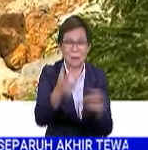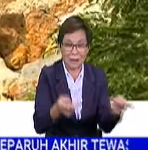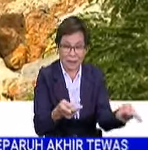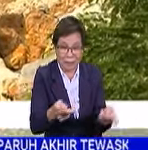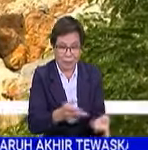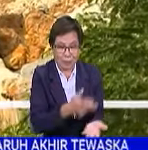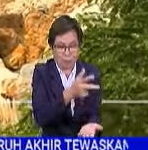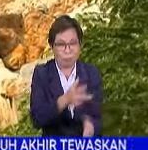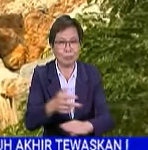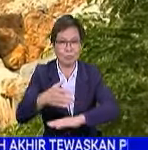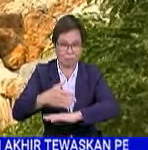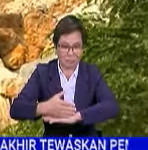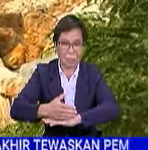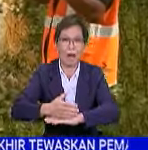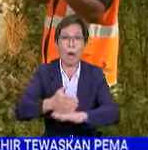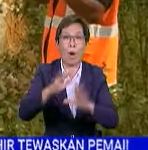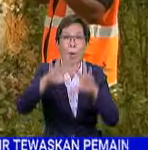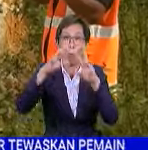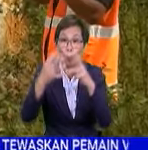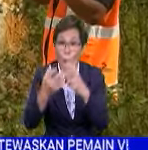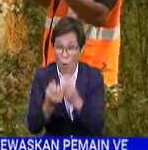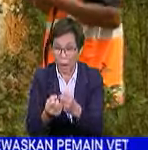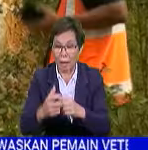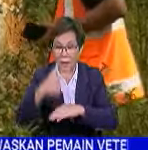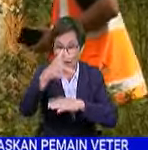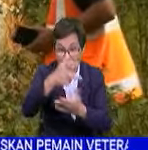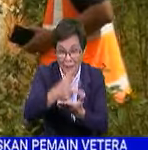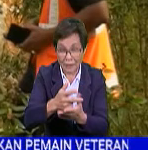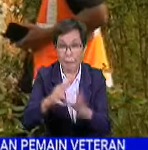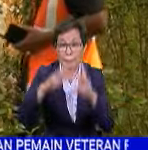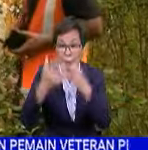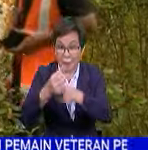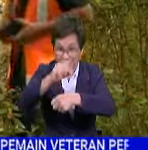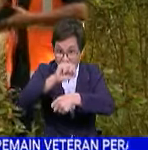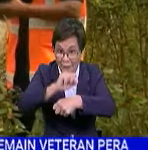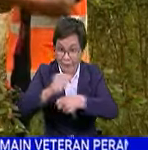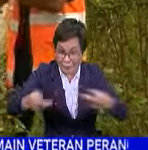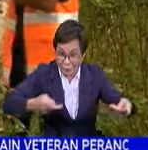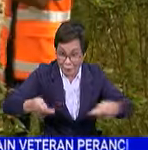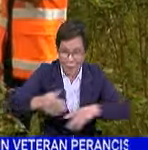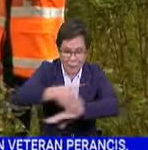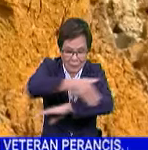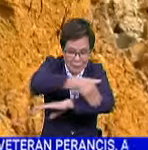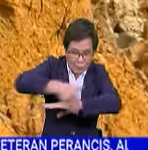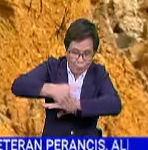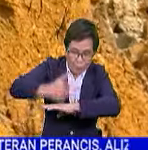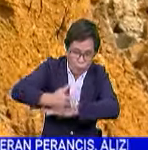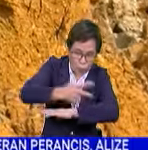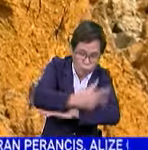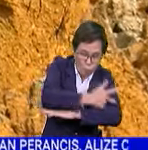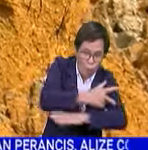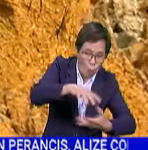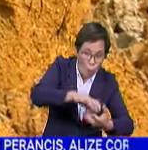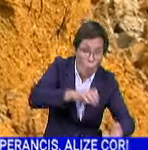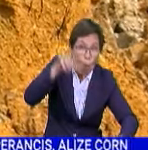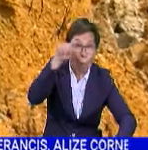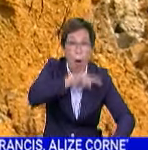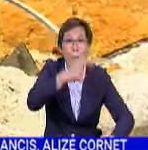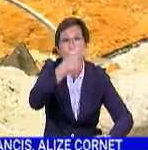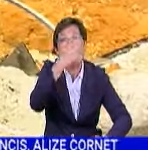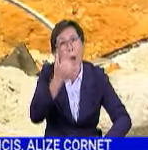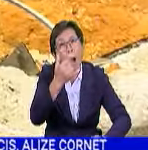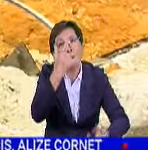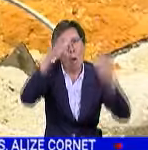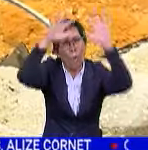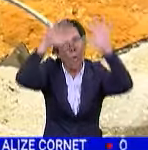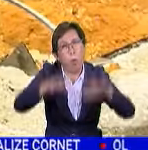yang diletakkan di hadapan bengkel kereta berhampiran tebing longkang rosak teruk. Kejadian berlaku susulan hujan